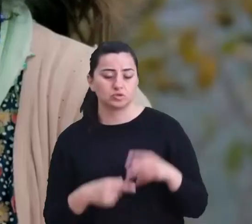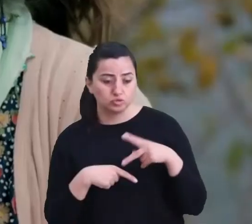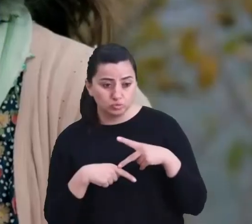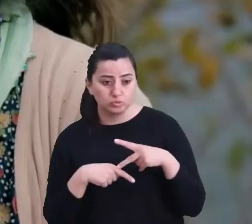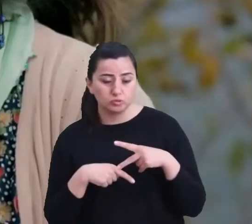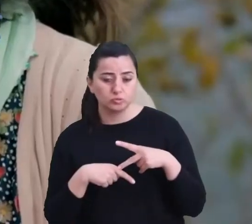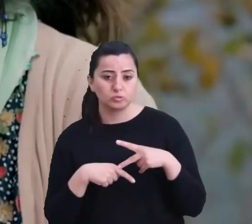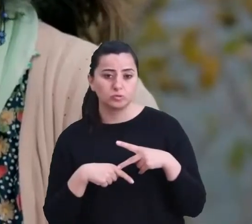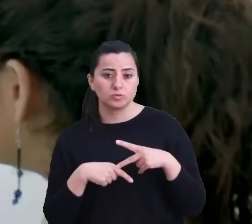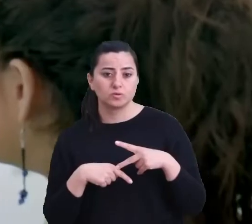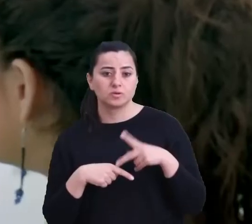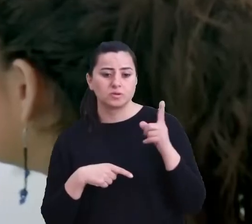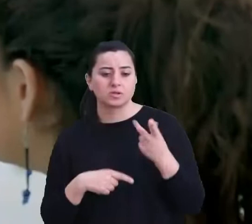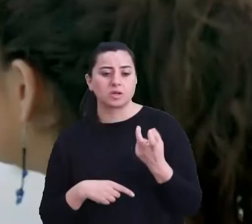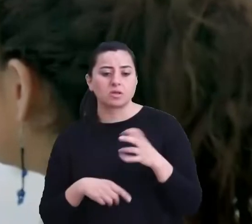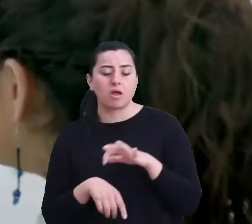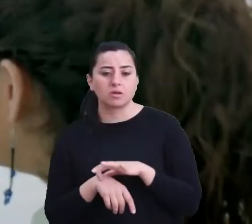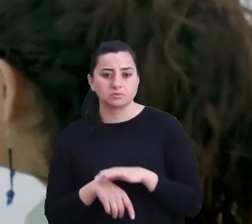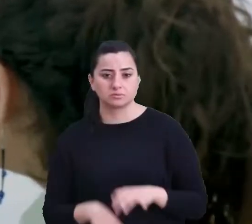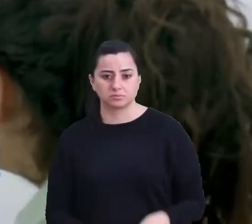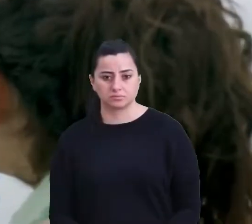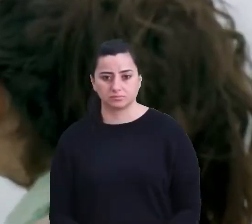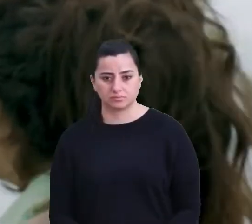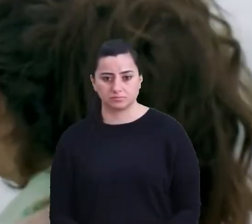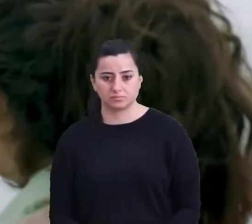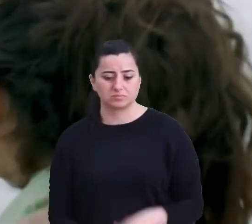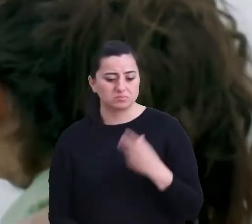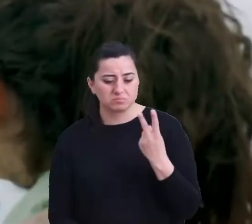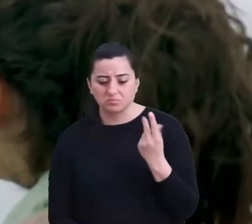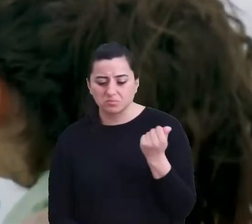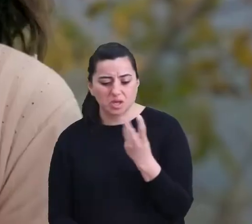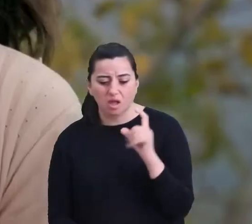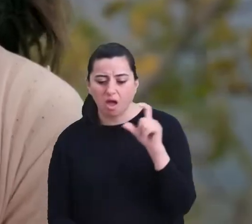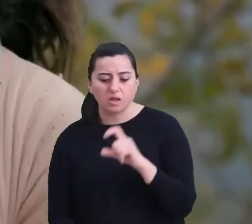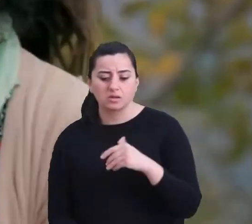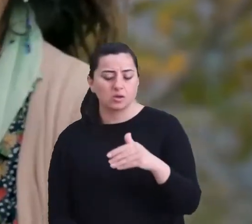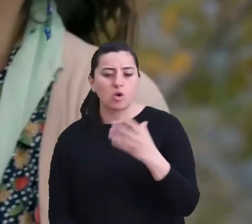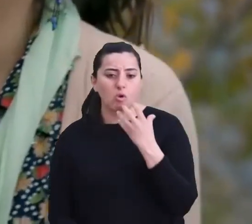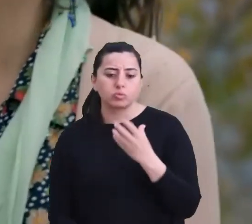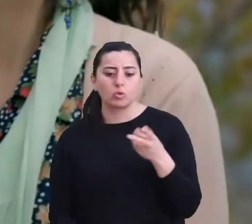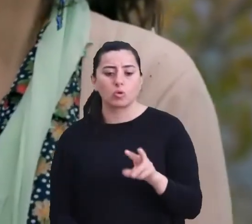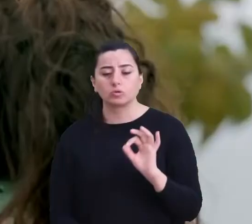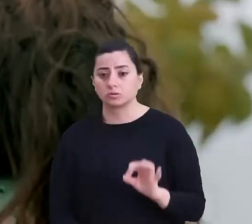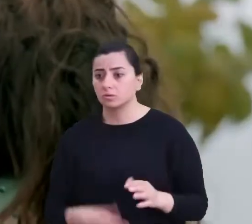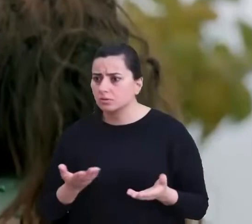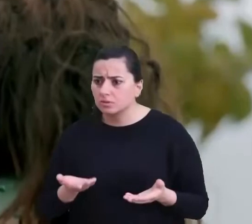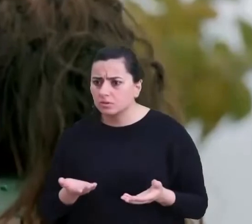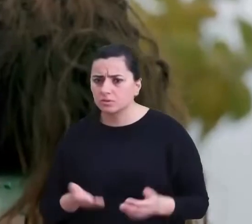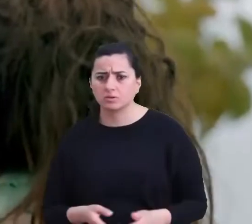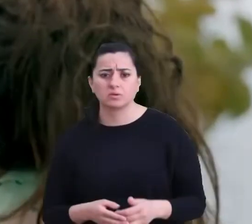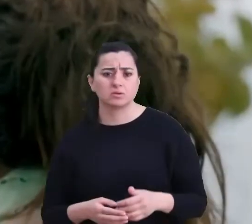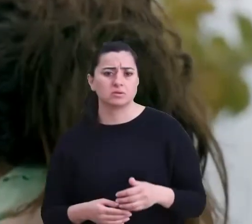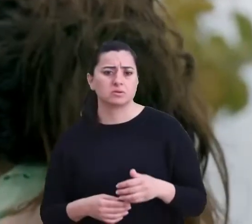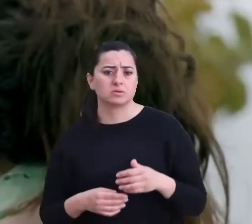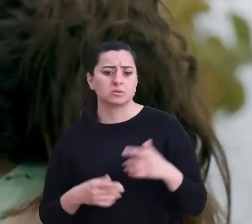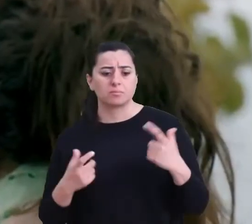Zümrüt kanser hastasıymış. Birkaç aylık ömrü kalmış. Nasıl yani?